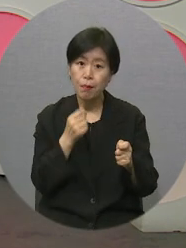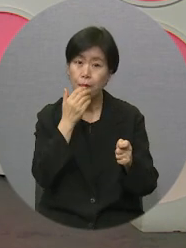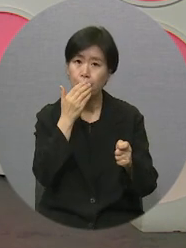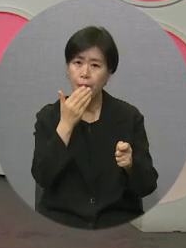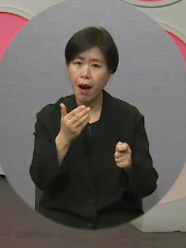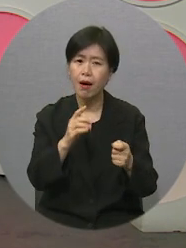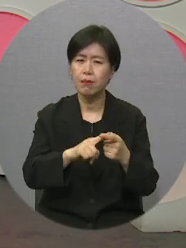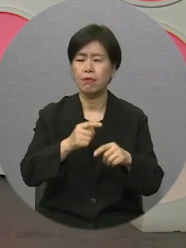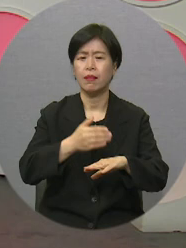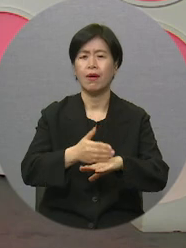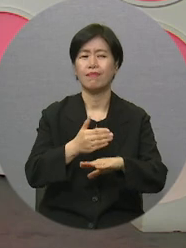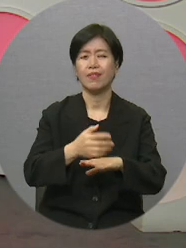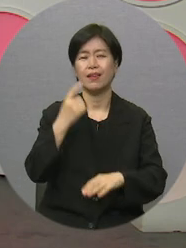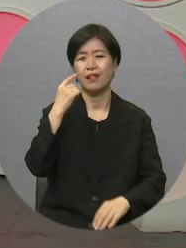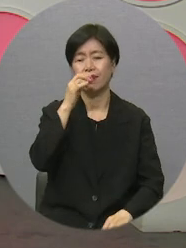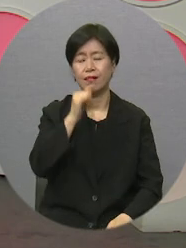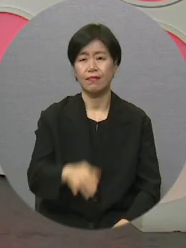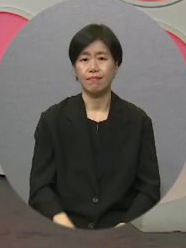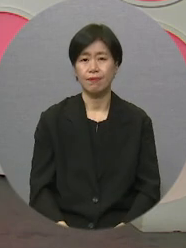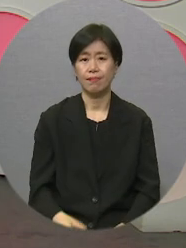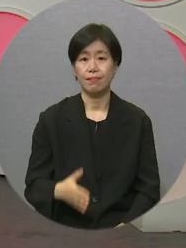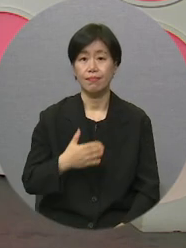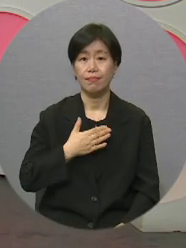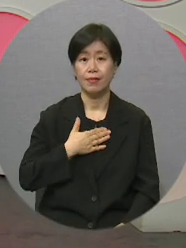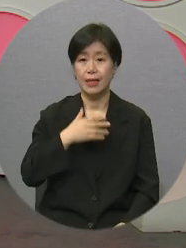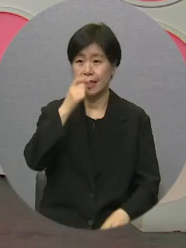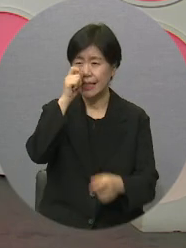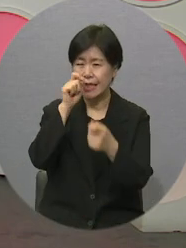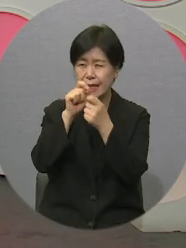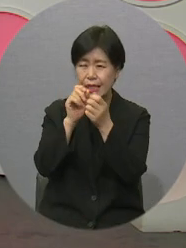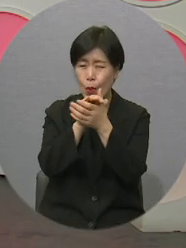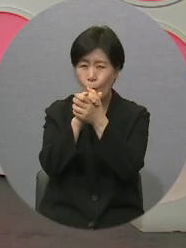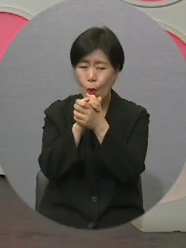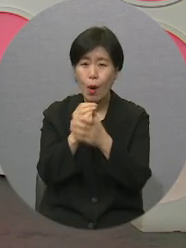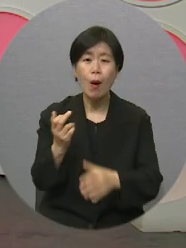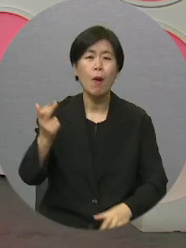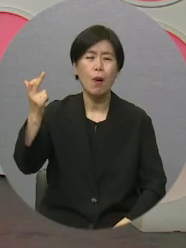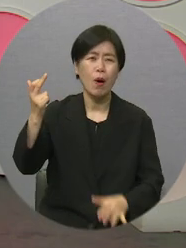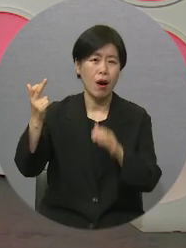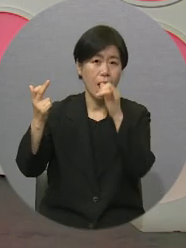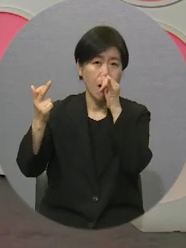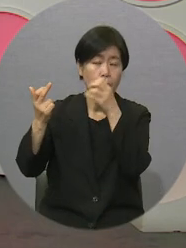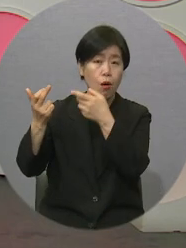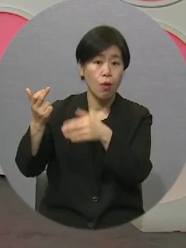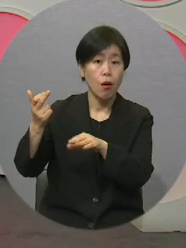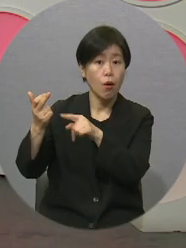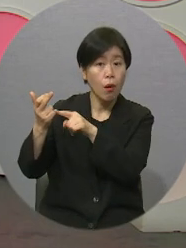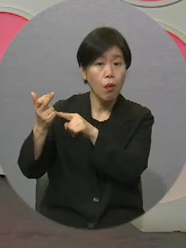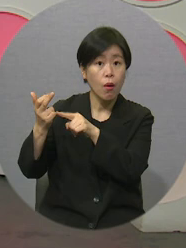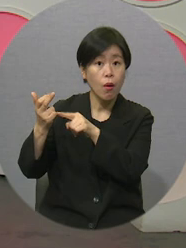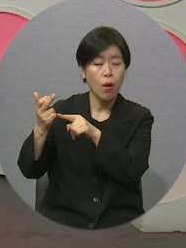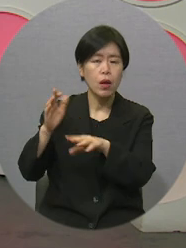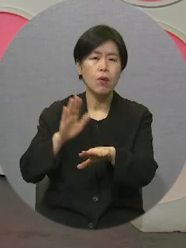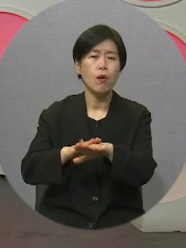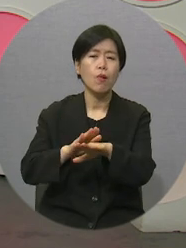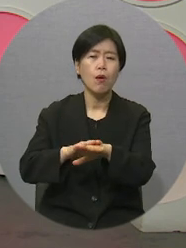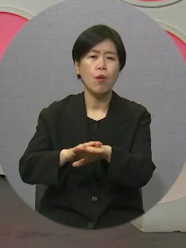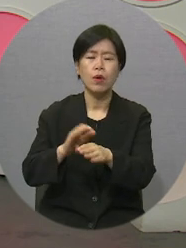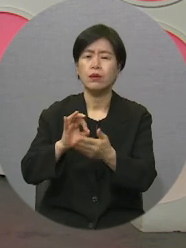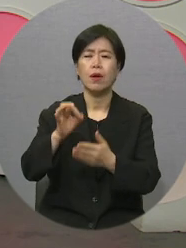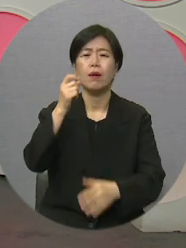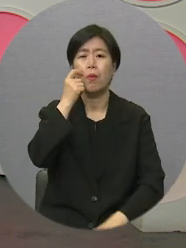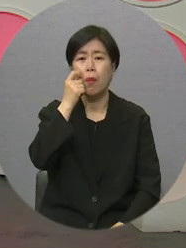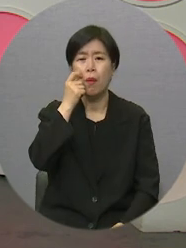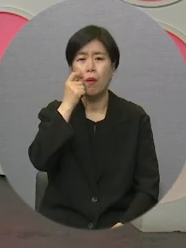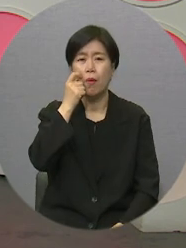생각하는 오빠도 한쪽 팔을 쓰질 못하는데 누구보다 그런데 더